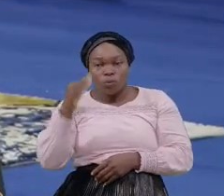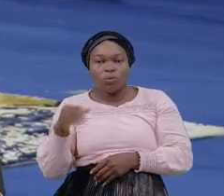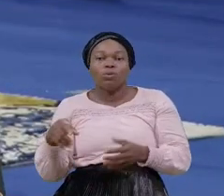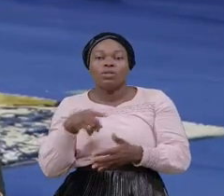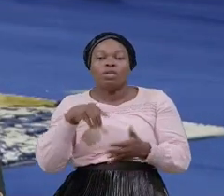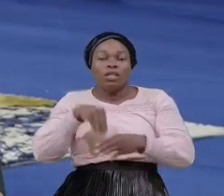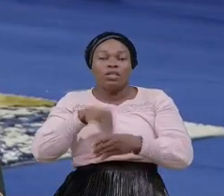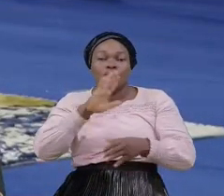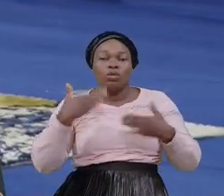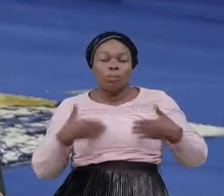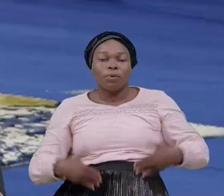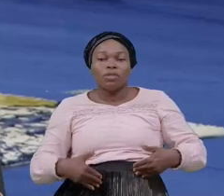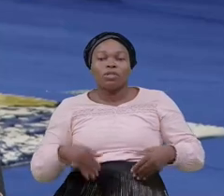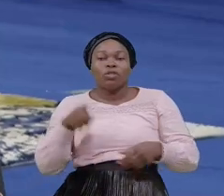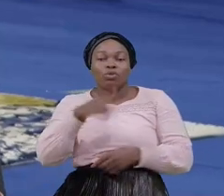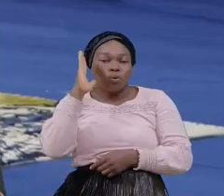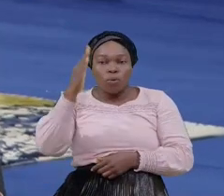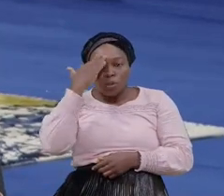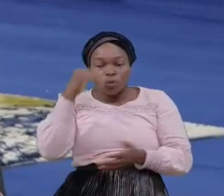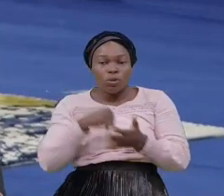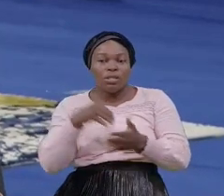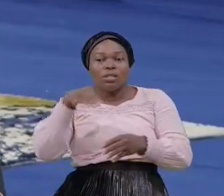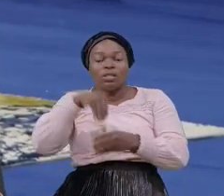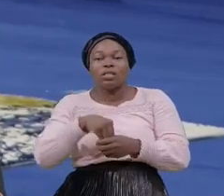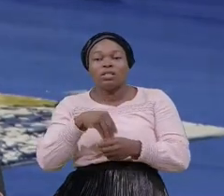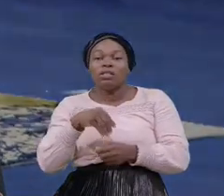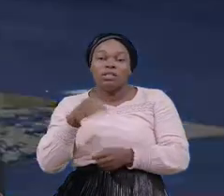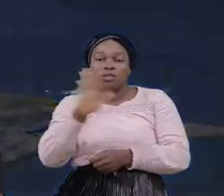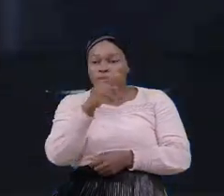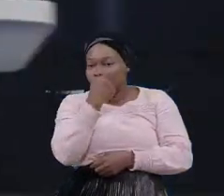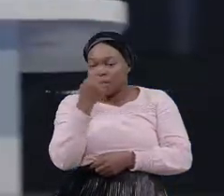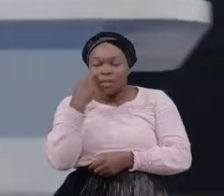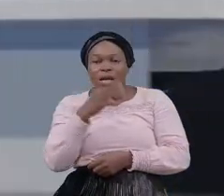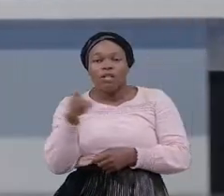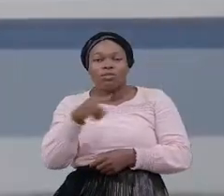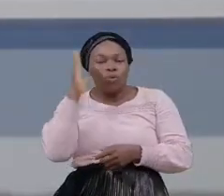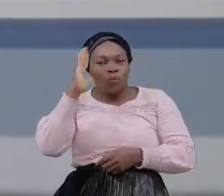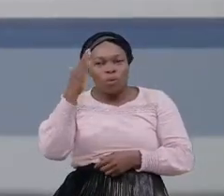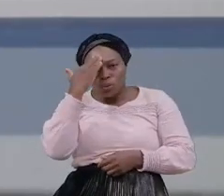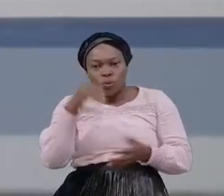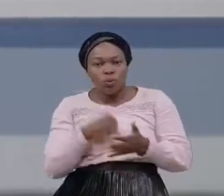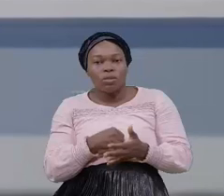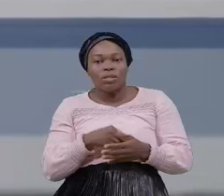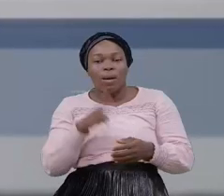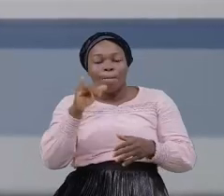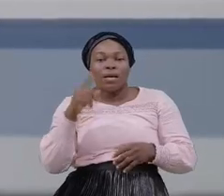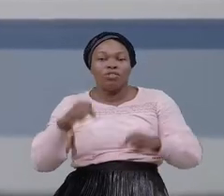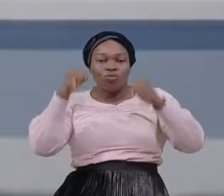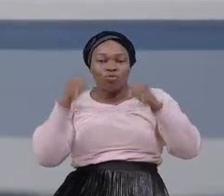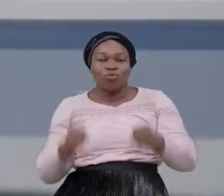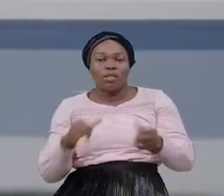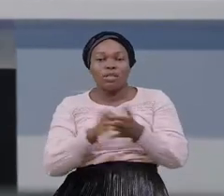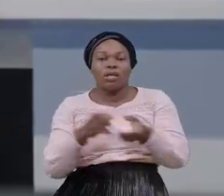votre corps, vous allez le savoir par votre vision recouvrée, vous allez le savoir par la